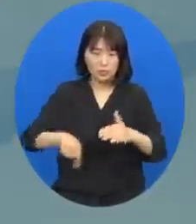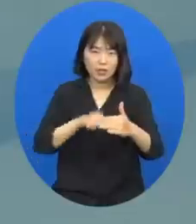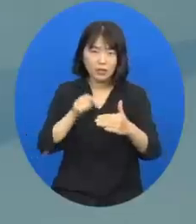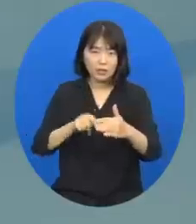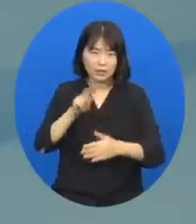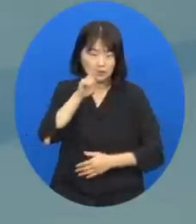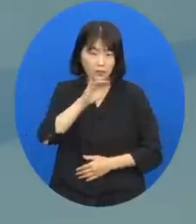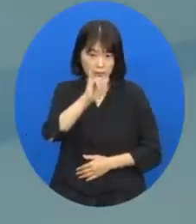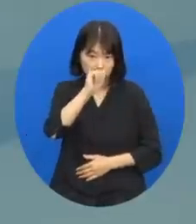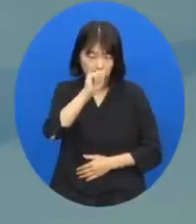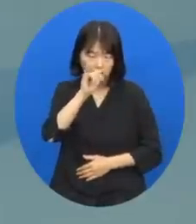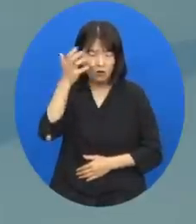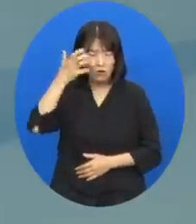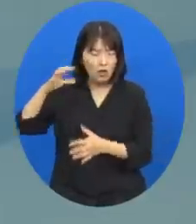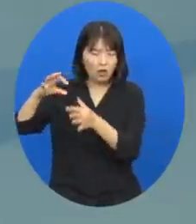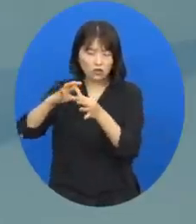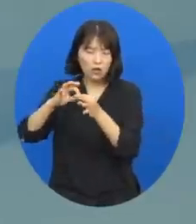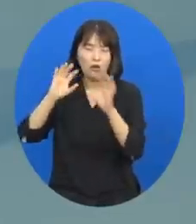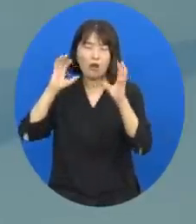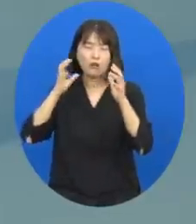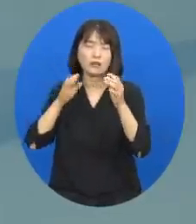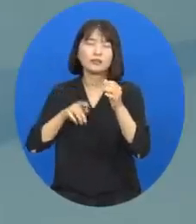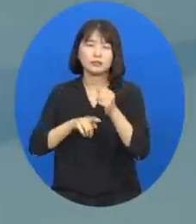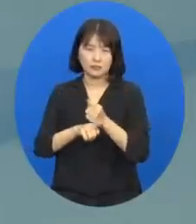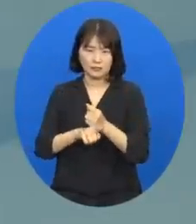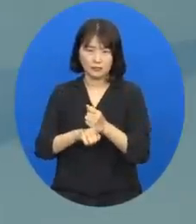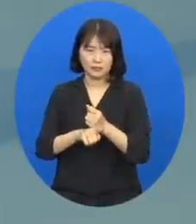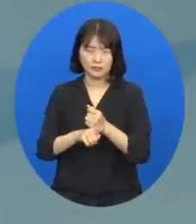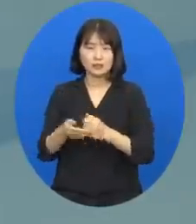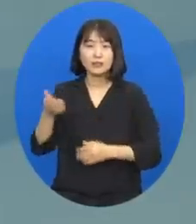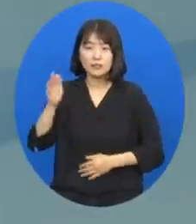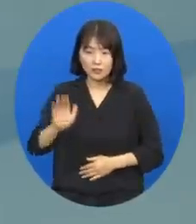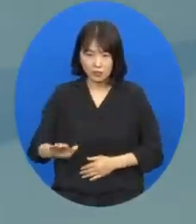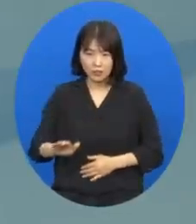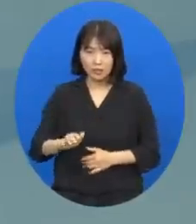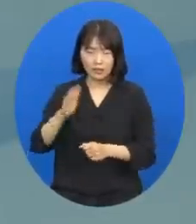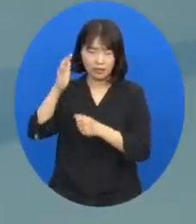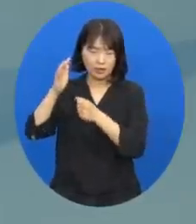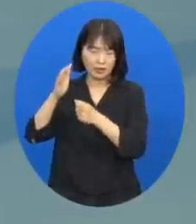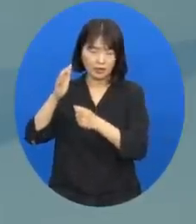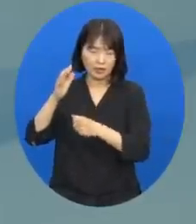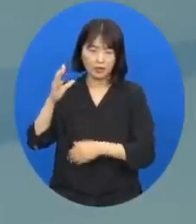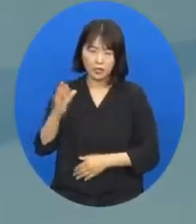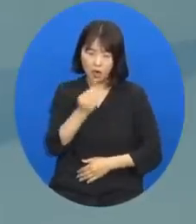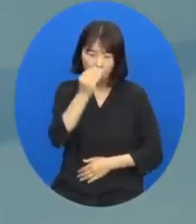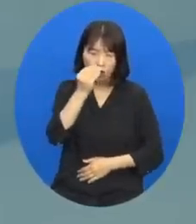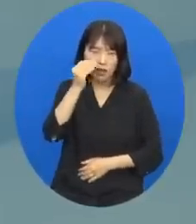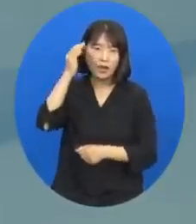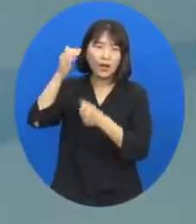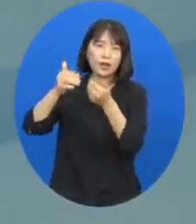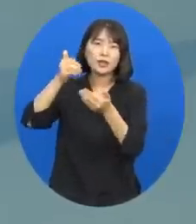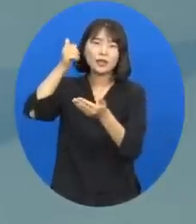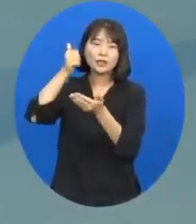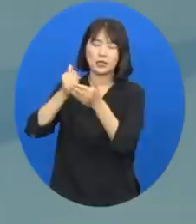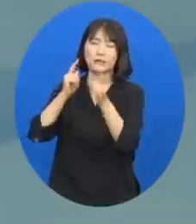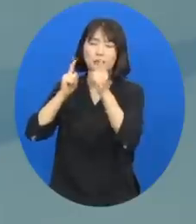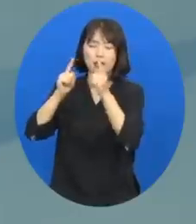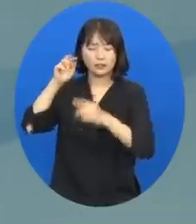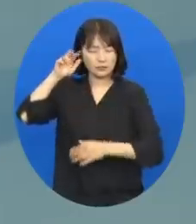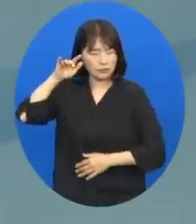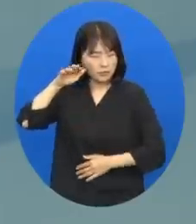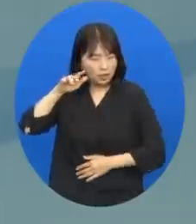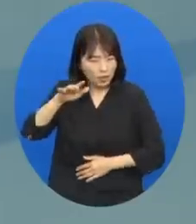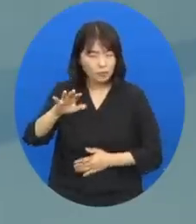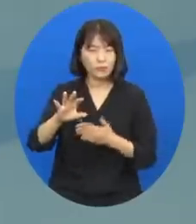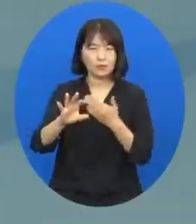아직 영적으로 어리기 때문에 그렇다는 거예요 그러나 7년 한적 즉 말씀을 사모함으로 써 그의